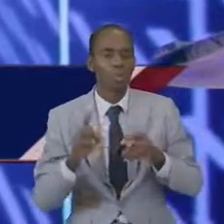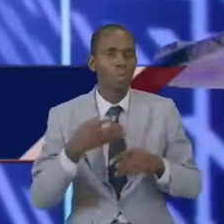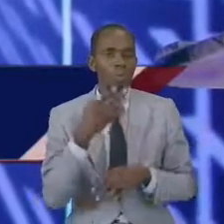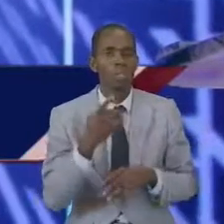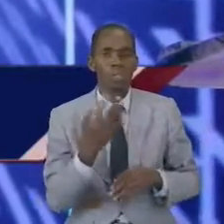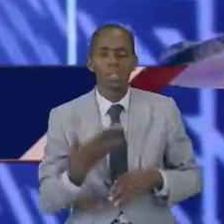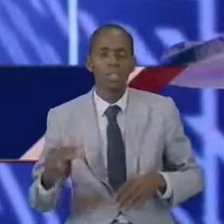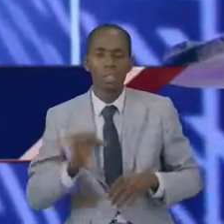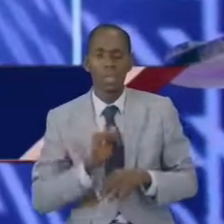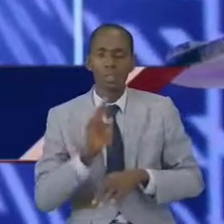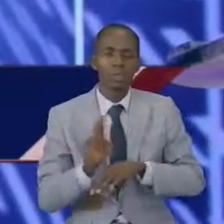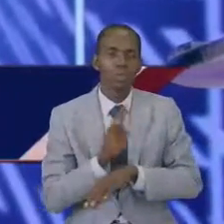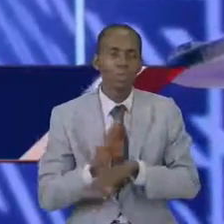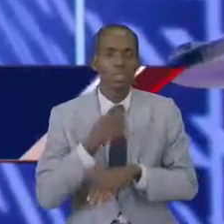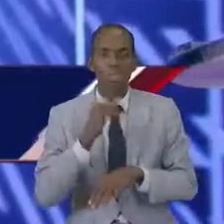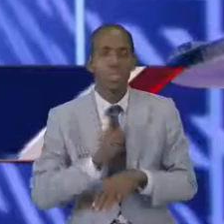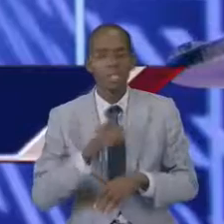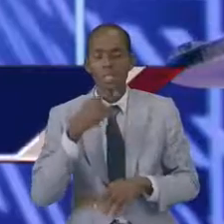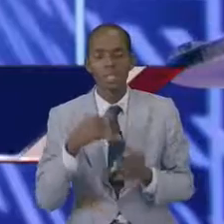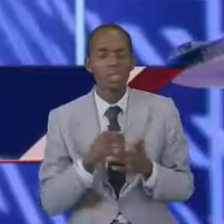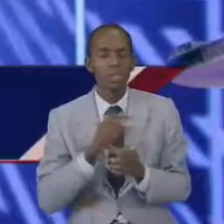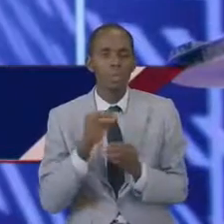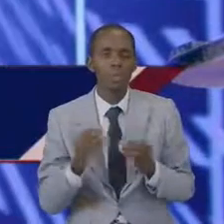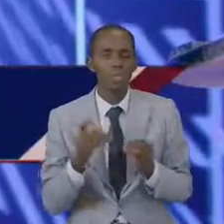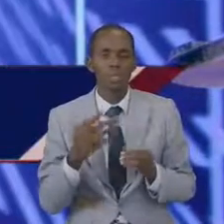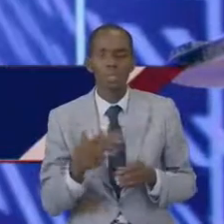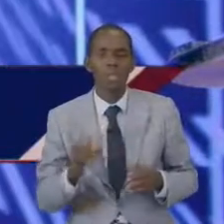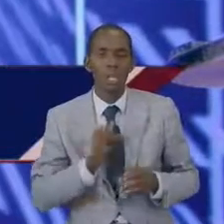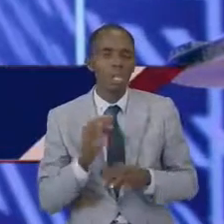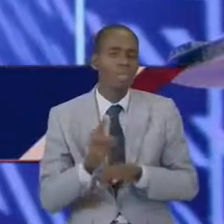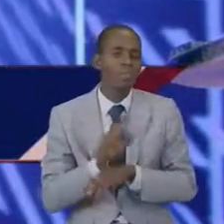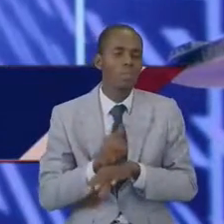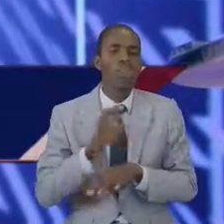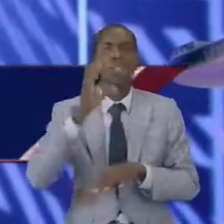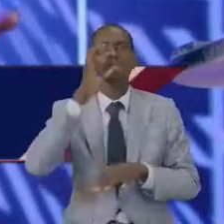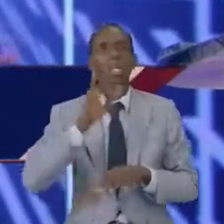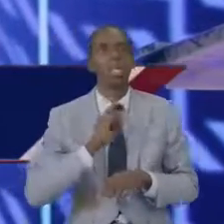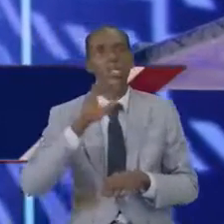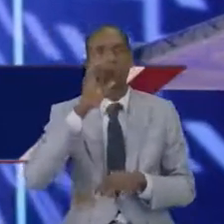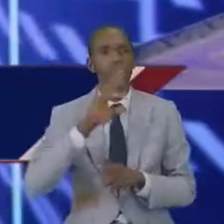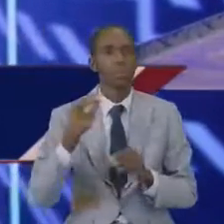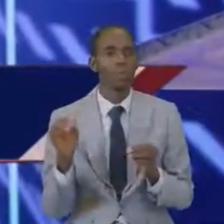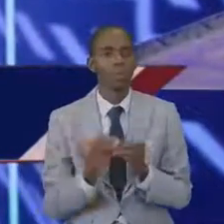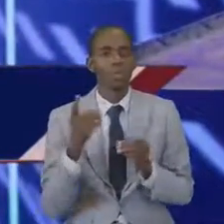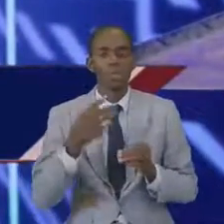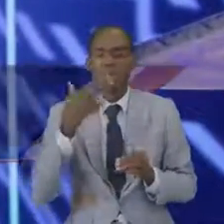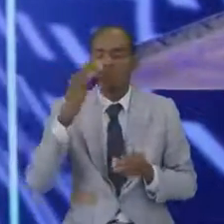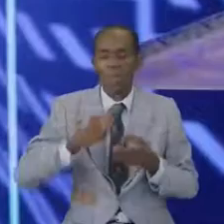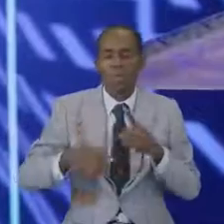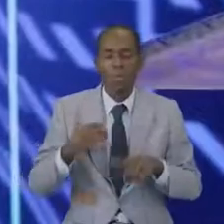choses que je dise je ne dis je ne l'ai dit plus les choses que je buvais je ne bois plus ces choses les